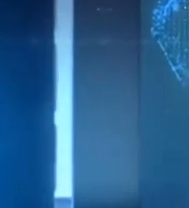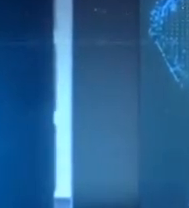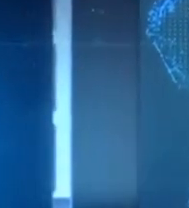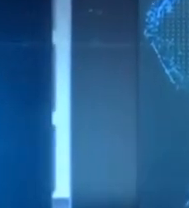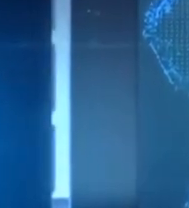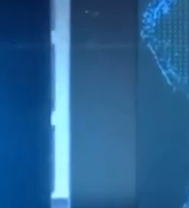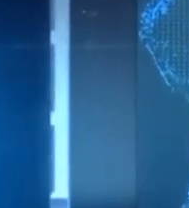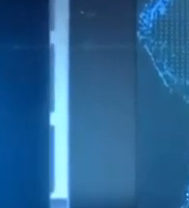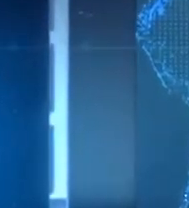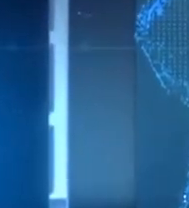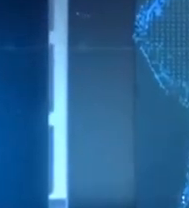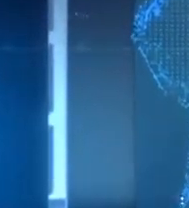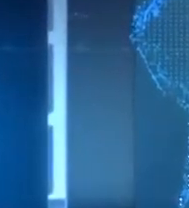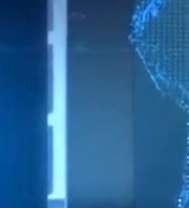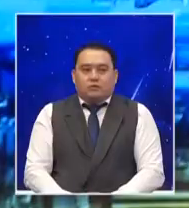Сарқан ауданынан.